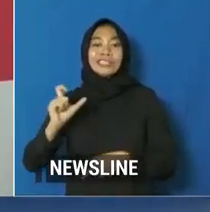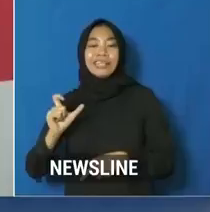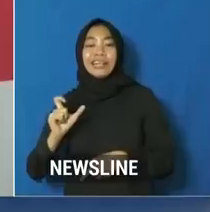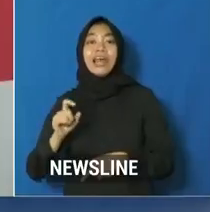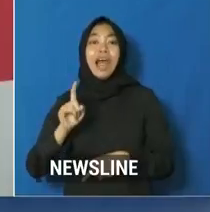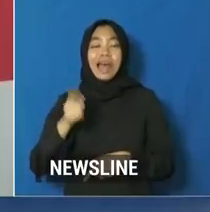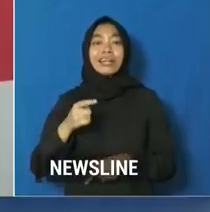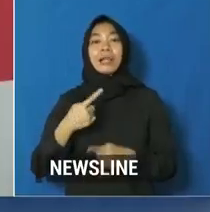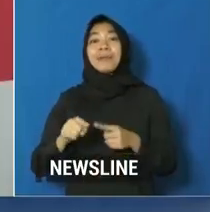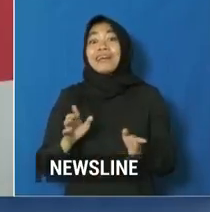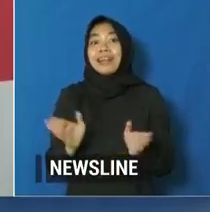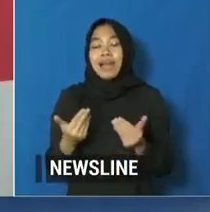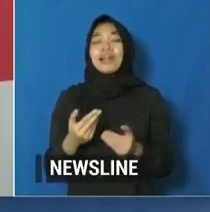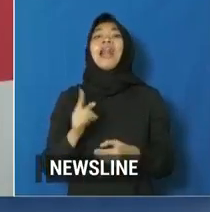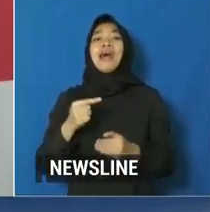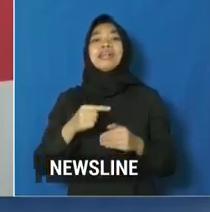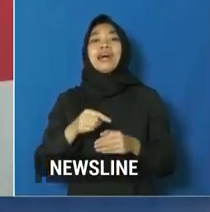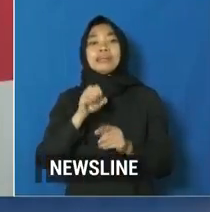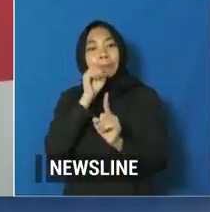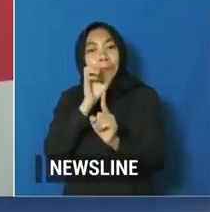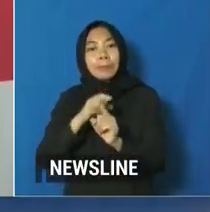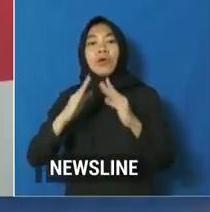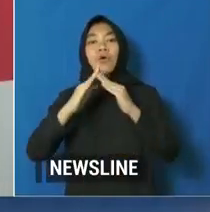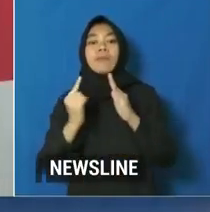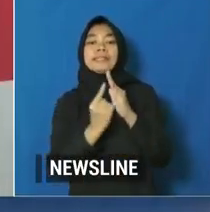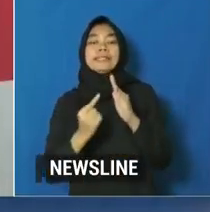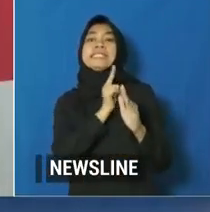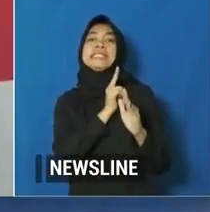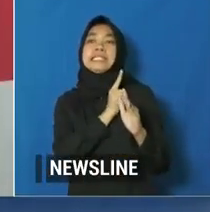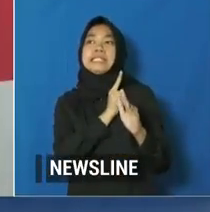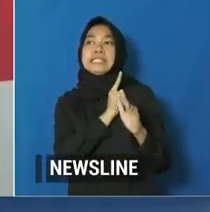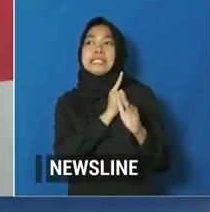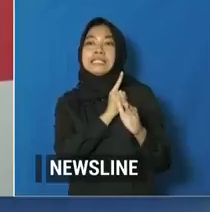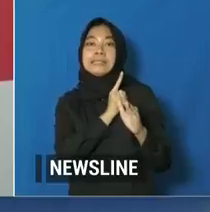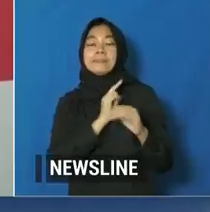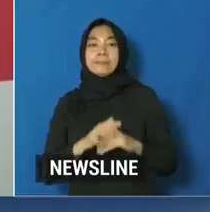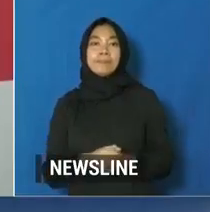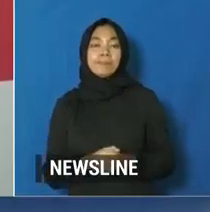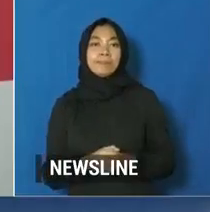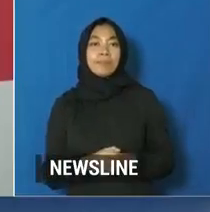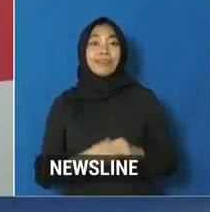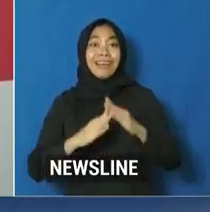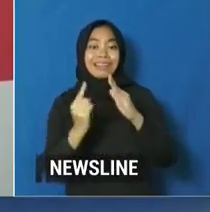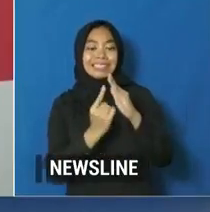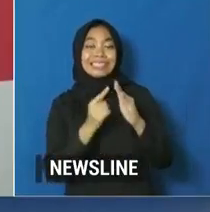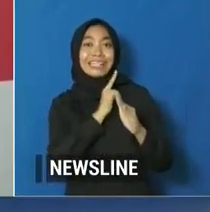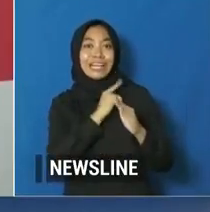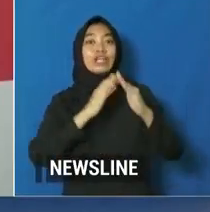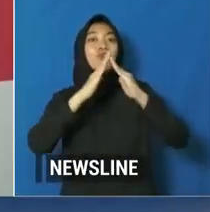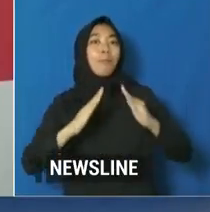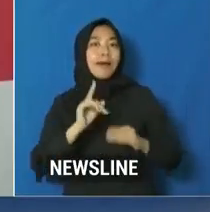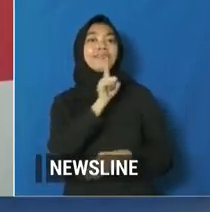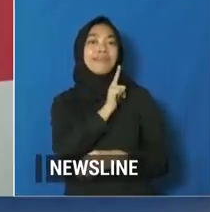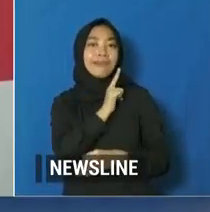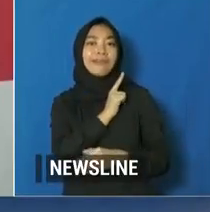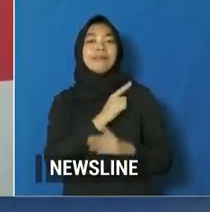untuk melaksanakan isolasi diri, self-isolation, yang bisa dilaksanakan secara mandiri di rumah,